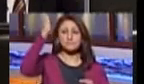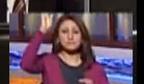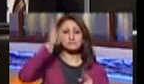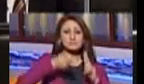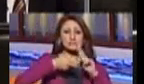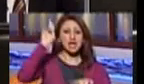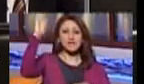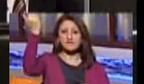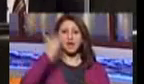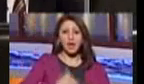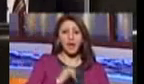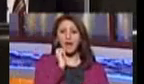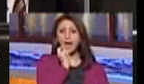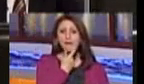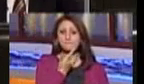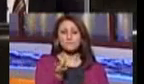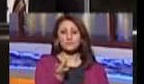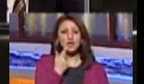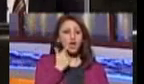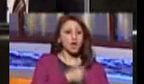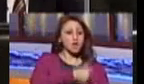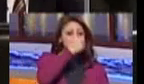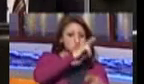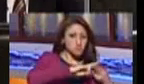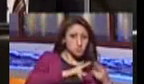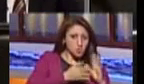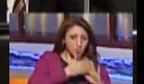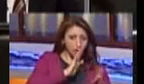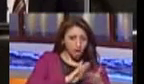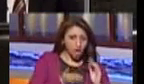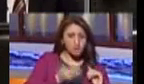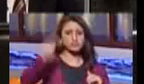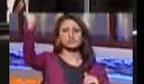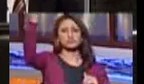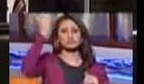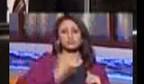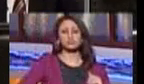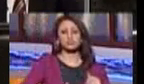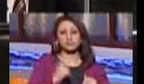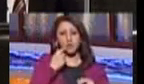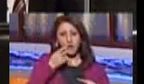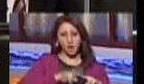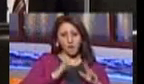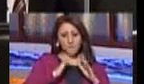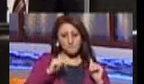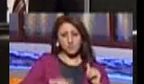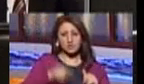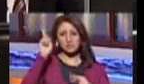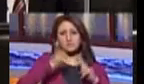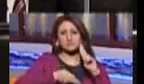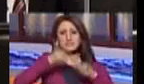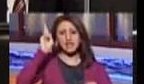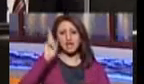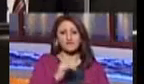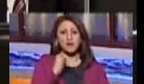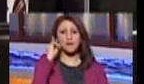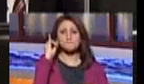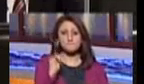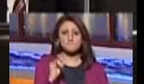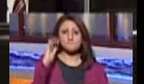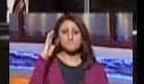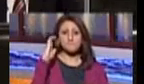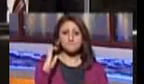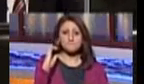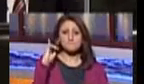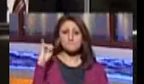التصالح اعتقد ان المهندس رشيد محمد رشيد في شوق شديد ان يعود الى ارضه ووطنه، واعتقد ان الكافة